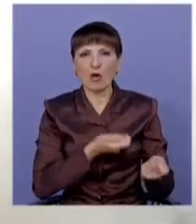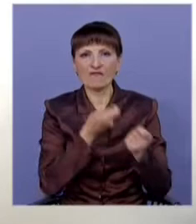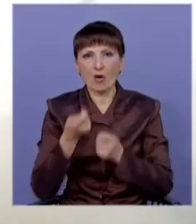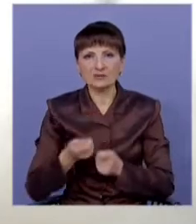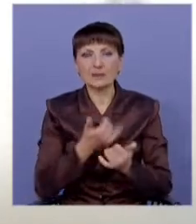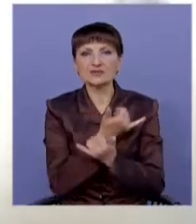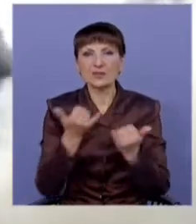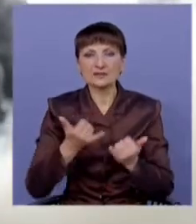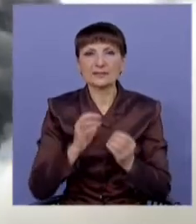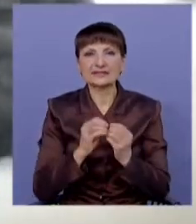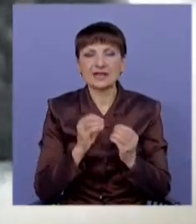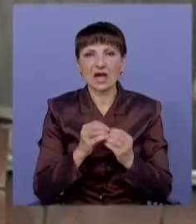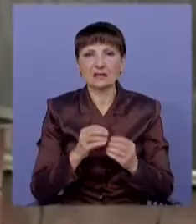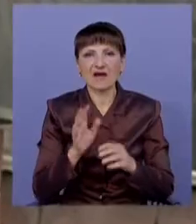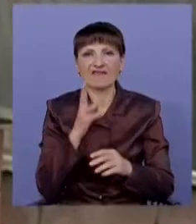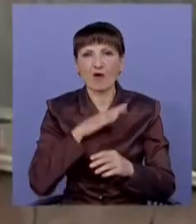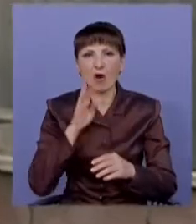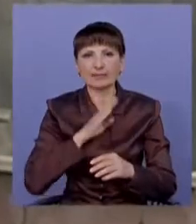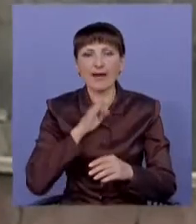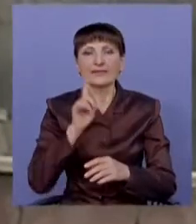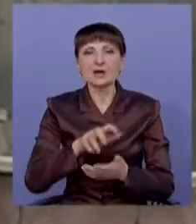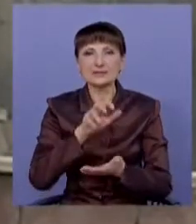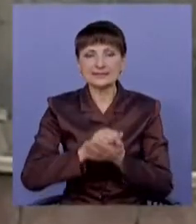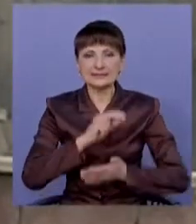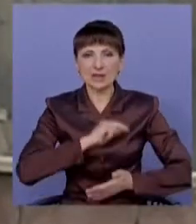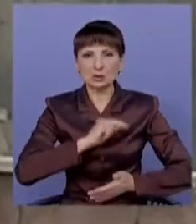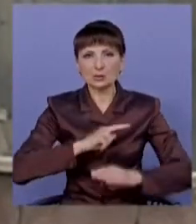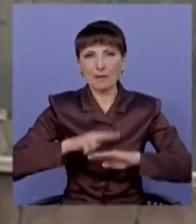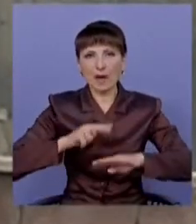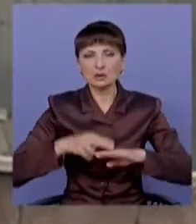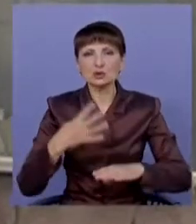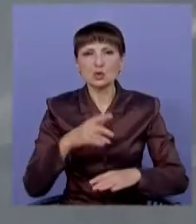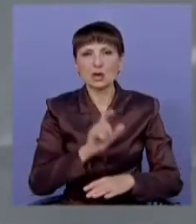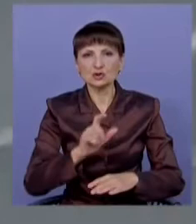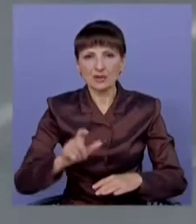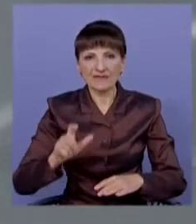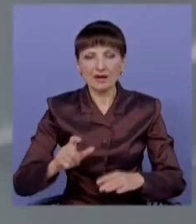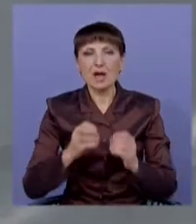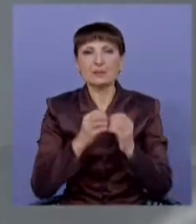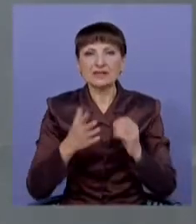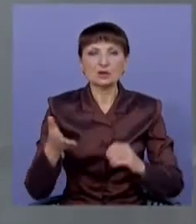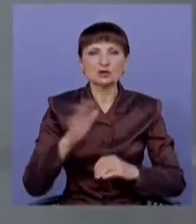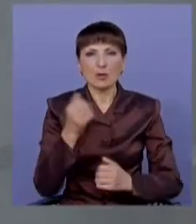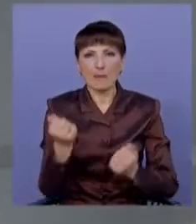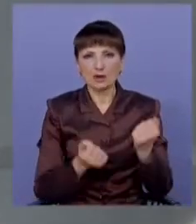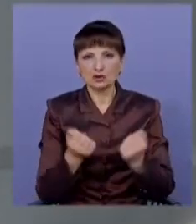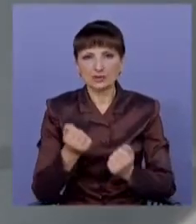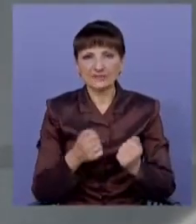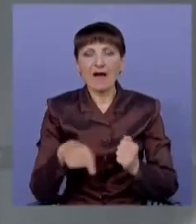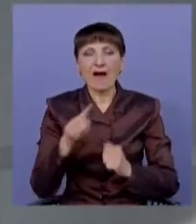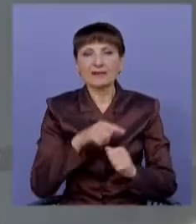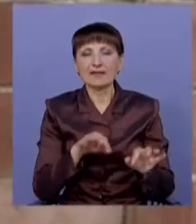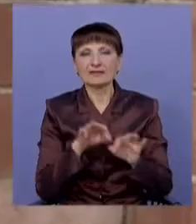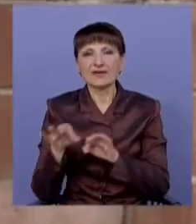обеспечивали бесперебойную подачу воды. Также были задействованы сотрудники полиции, около 40 человек на 15 единицах транспорта. Они